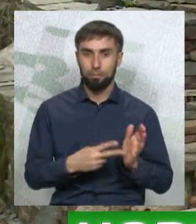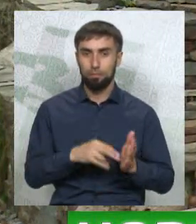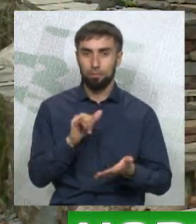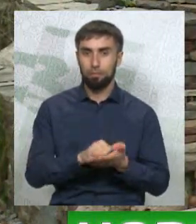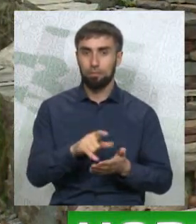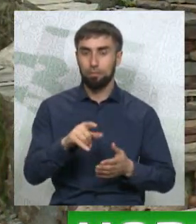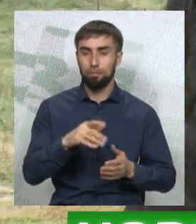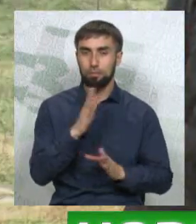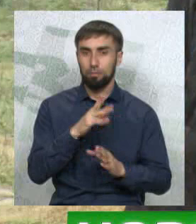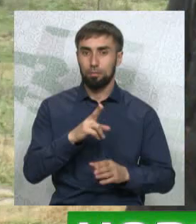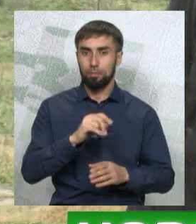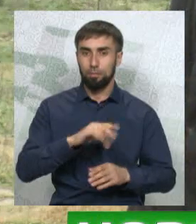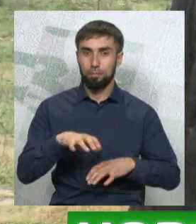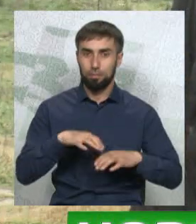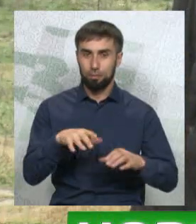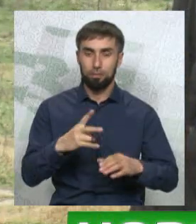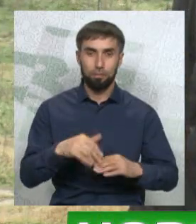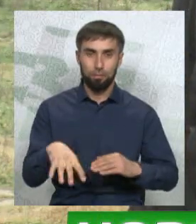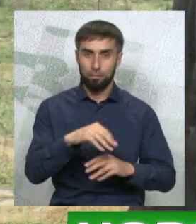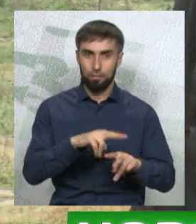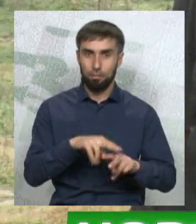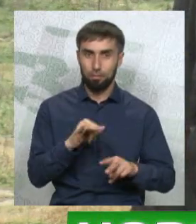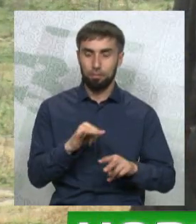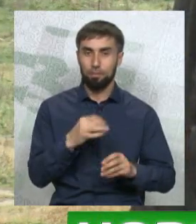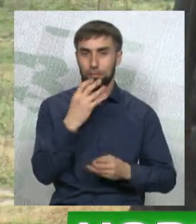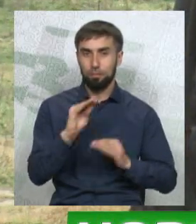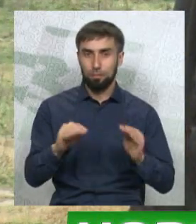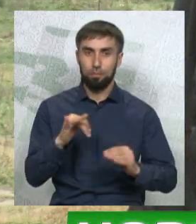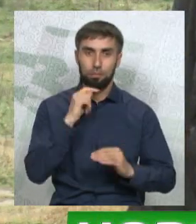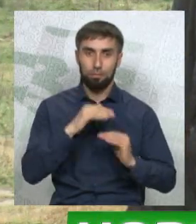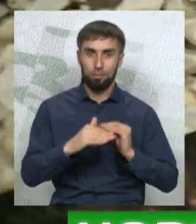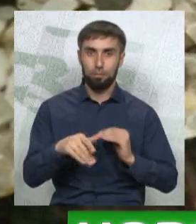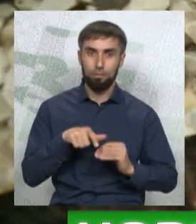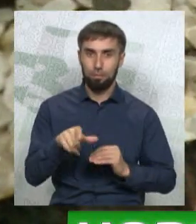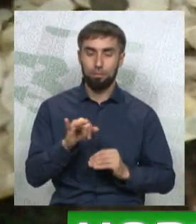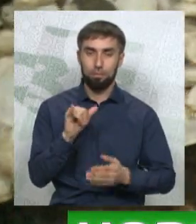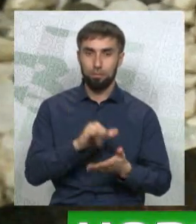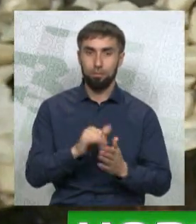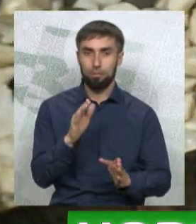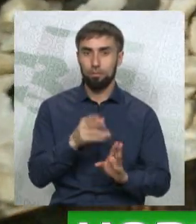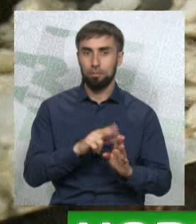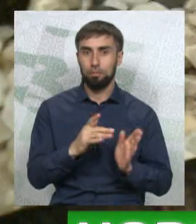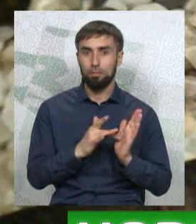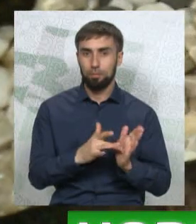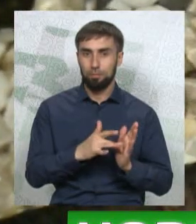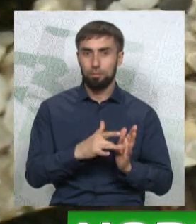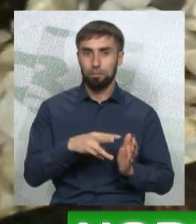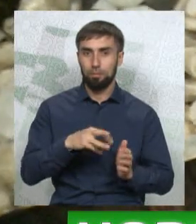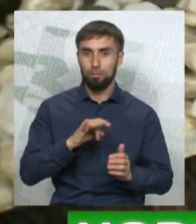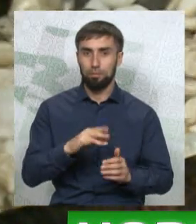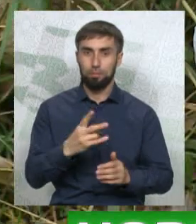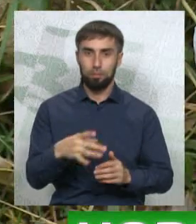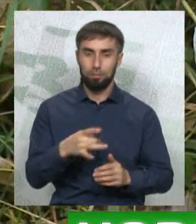природный камень по всей территории родника облагородить цветами заасфальтировать дорогу и внести в туристический маршрут назрановского района